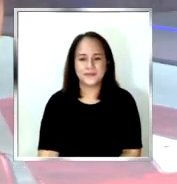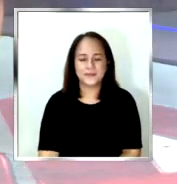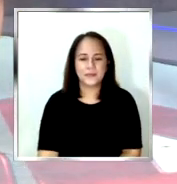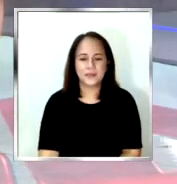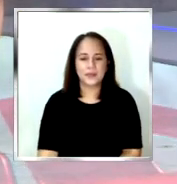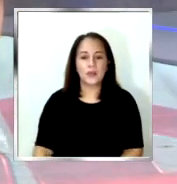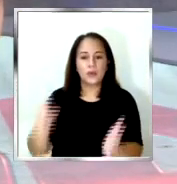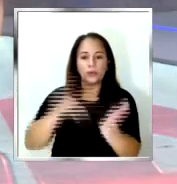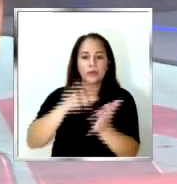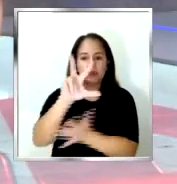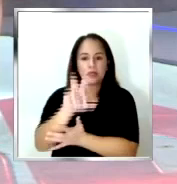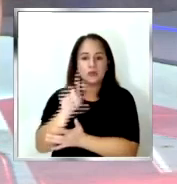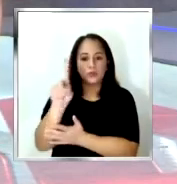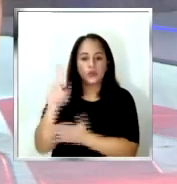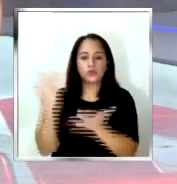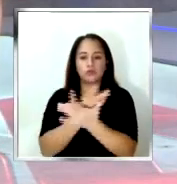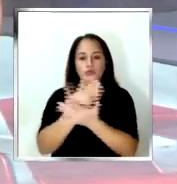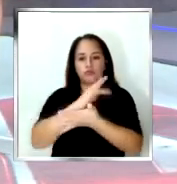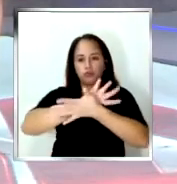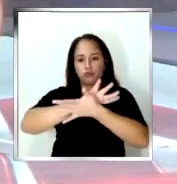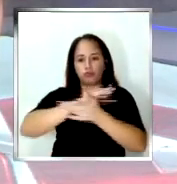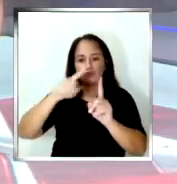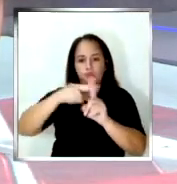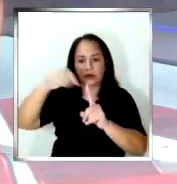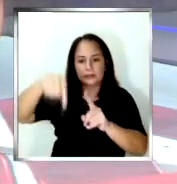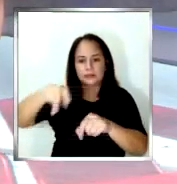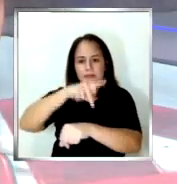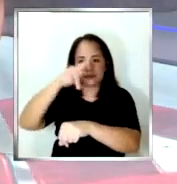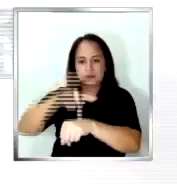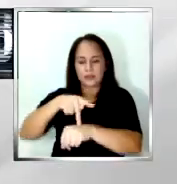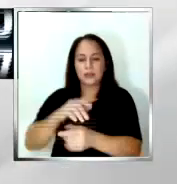1,301 ang bagong COVID-19 cases sa bansa, kaya